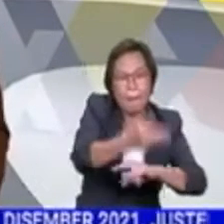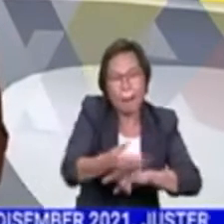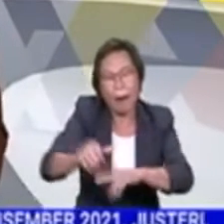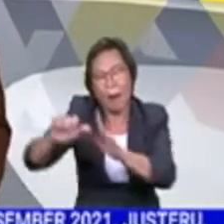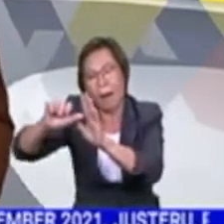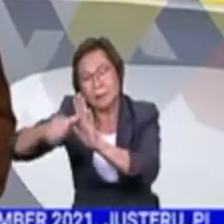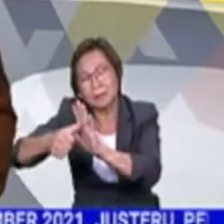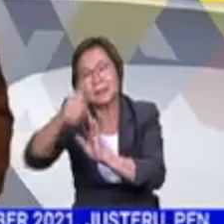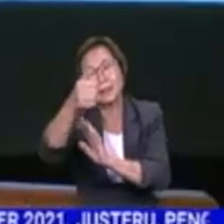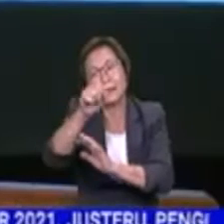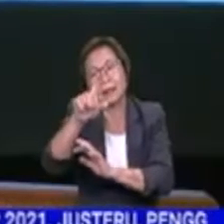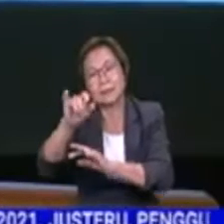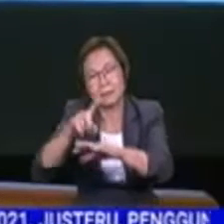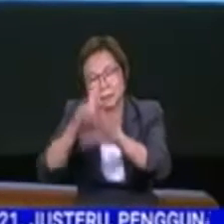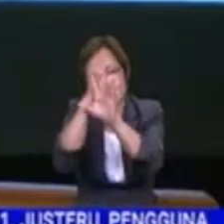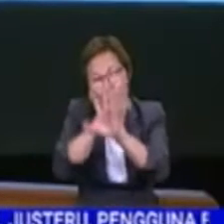di Sarawak.